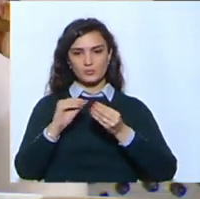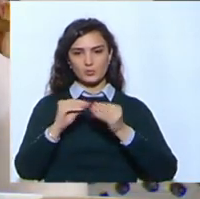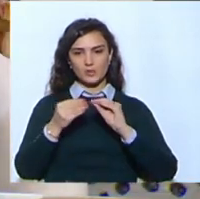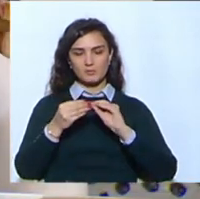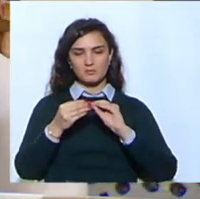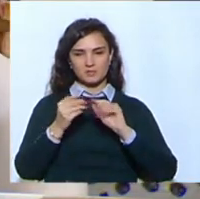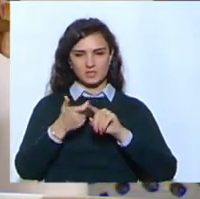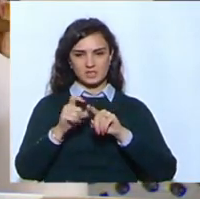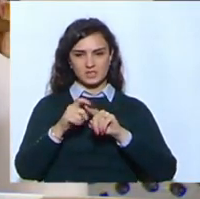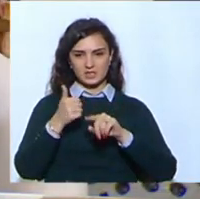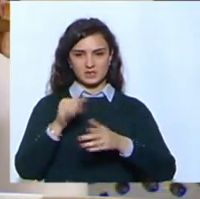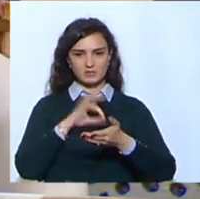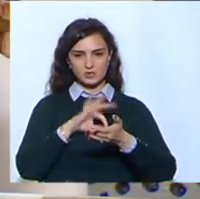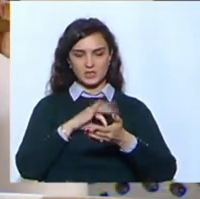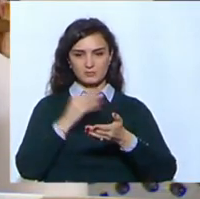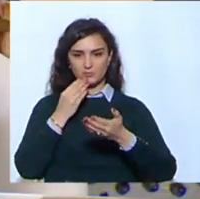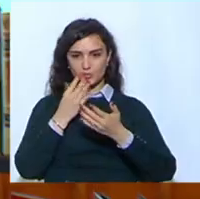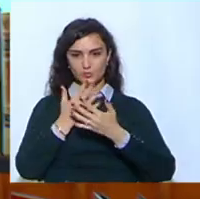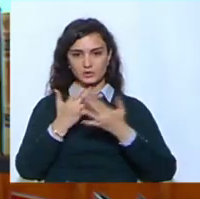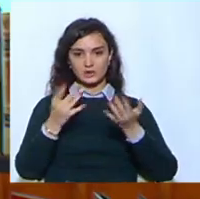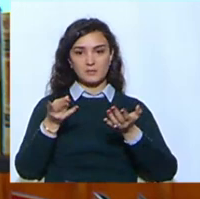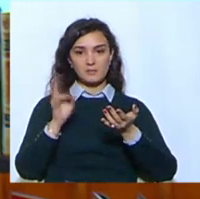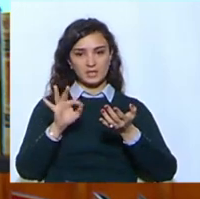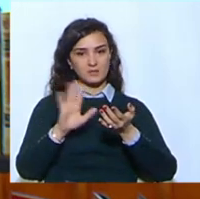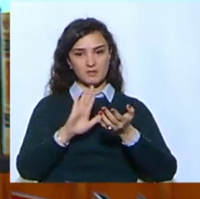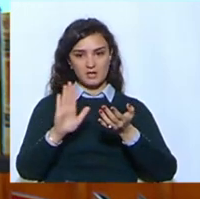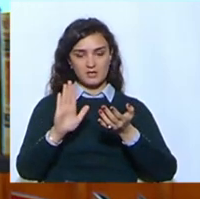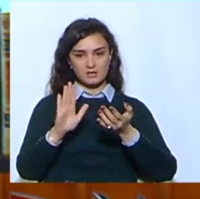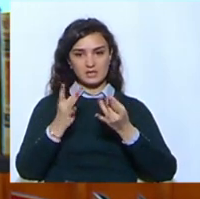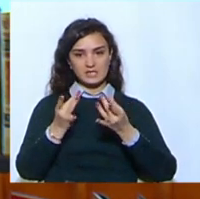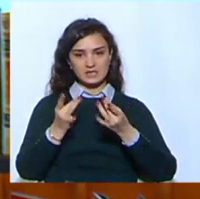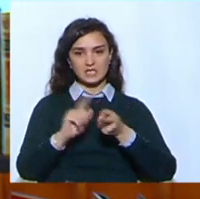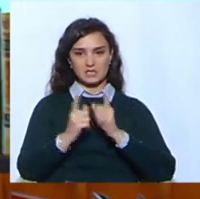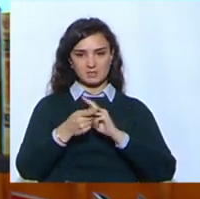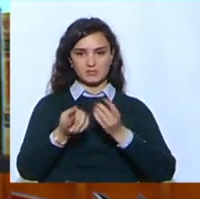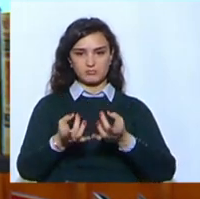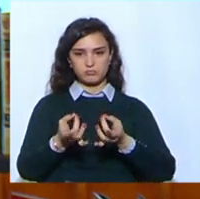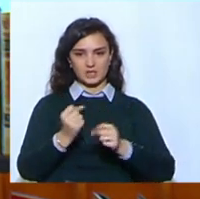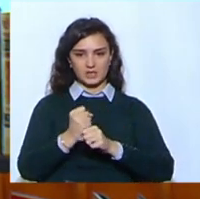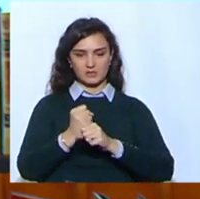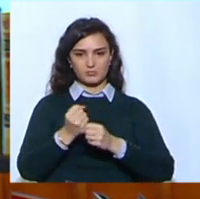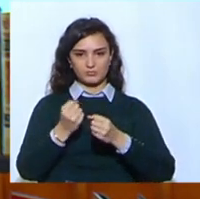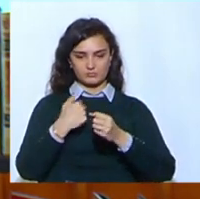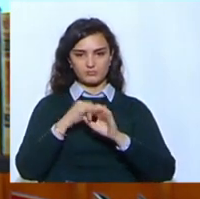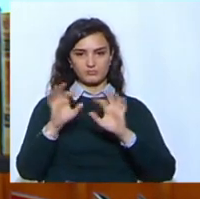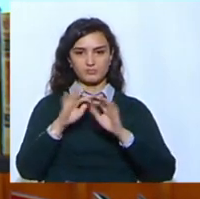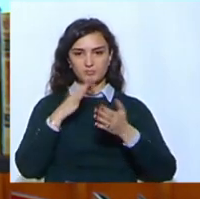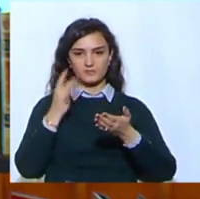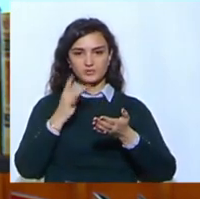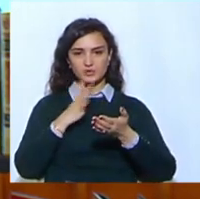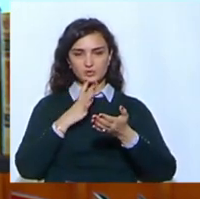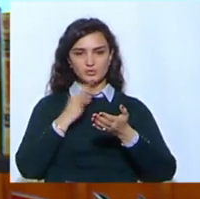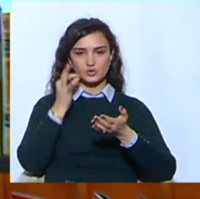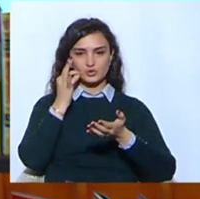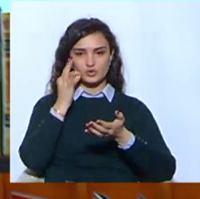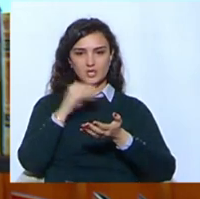რესპირაციული პრობლემების დროს ძალიან ეფექტურად გამოსაყენებელი პროდუქტია, მაგრამ არა ნედლი სახით, არამედ თერმულად დამუშავებული, ჩვენ ამაზე გვისაუბრია,